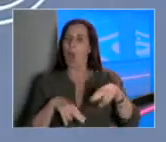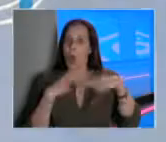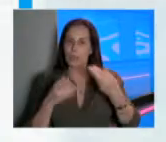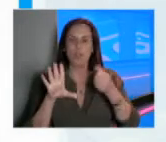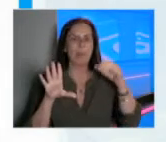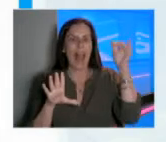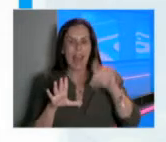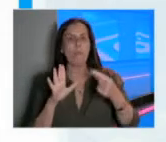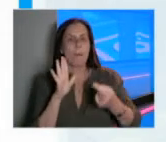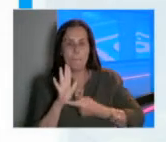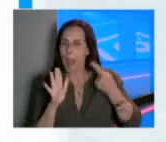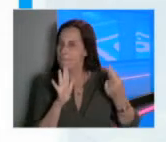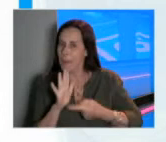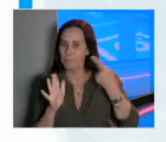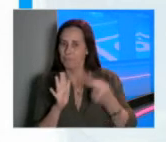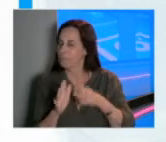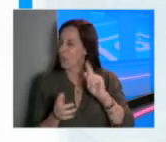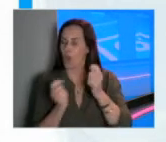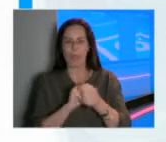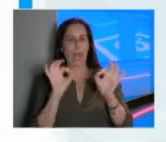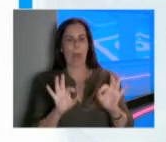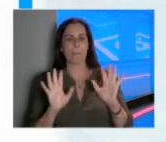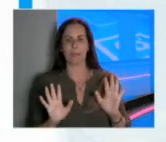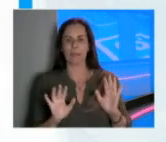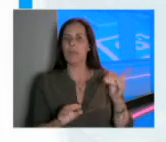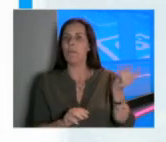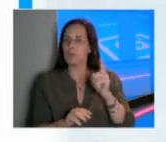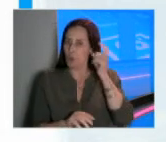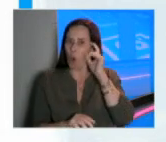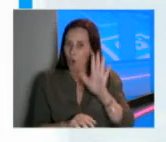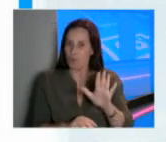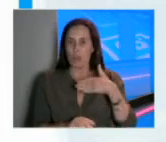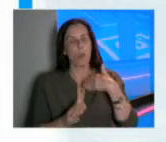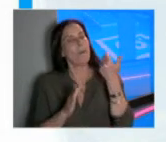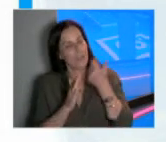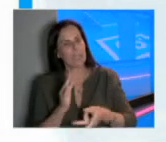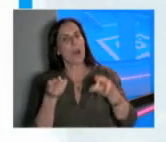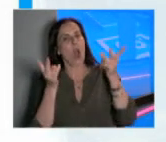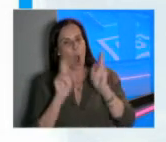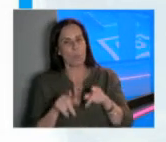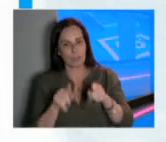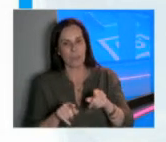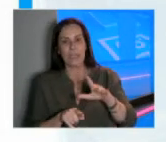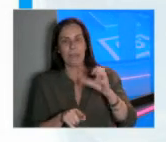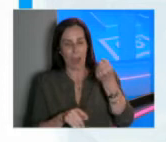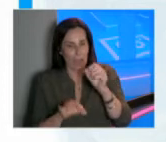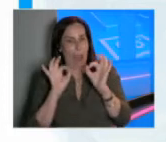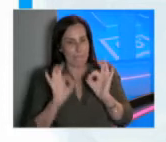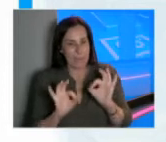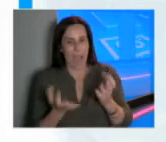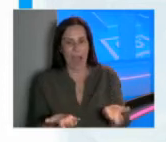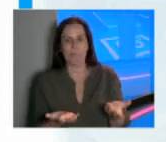עליהם 60,000 פעם, לא הופכים למציאות. מישהו מעלה על דעתו שהיינו מוותרים על אופציה כזאת, אם היא הייתה